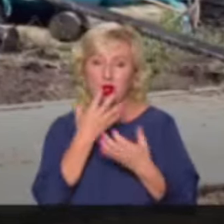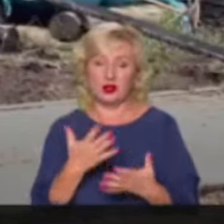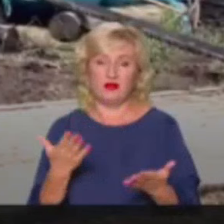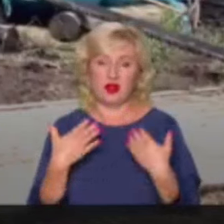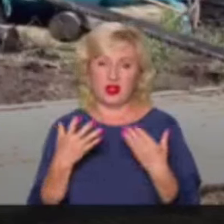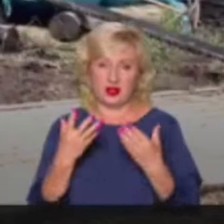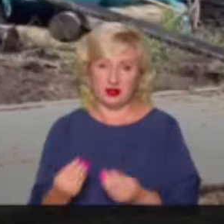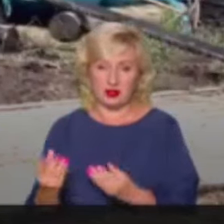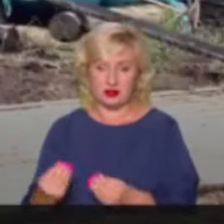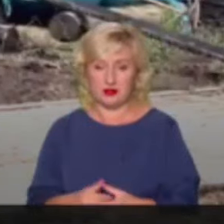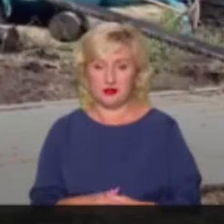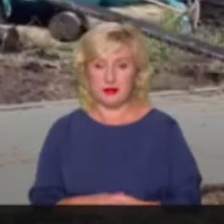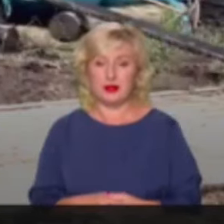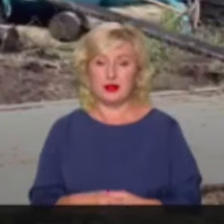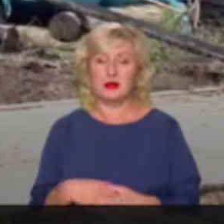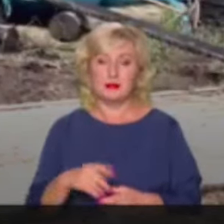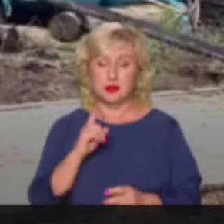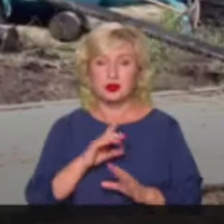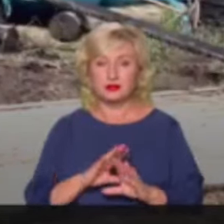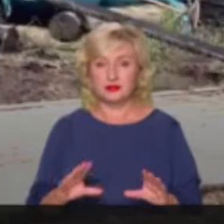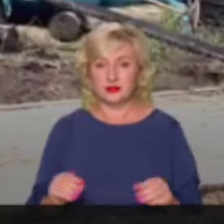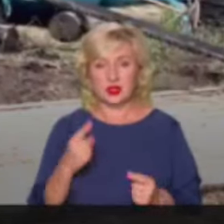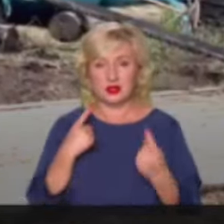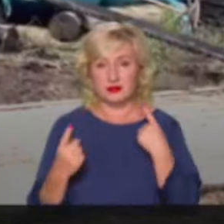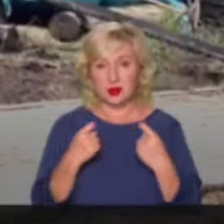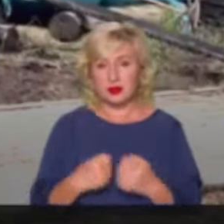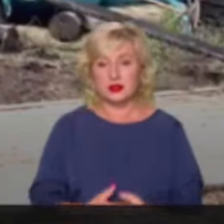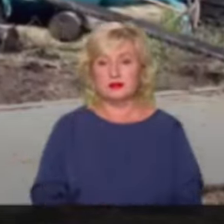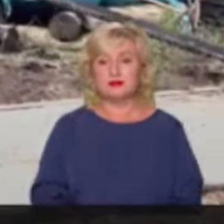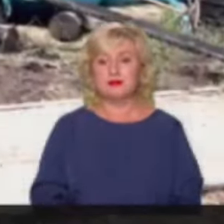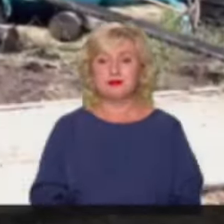На це в мене поки що вся інформація на цей час. Дякую, Олено.